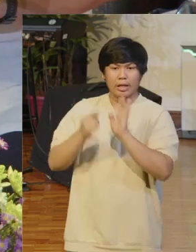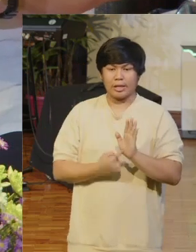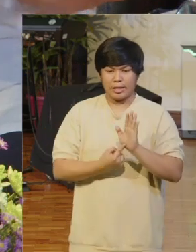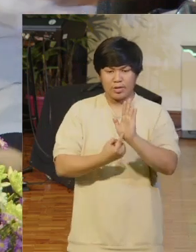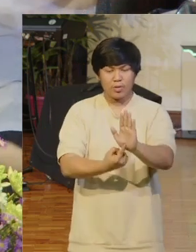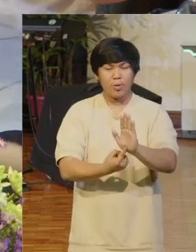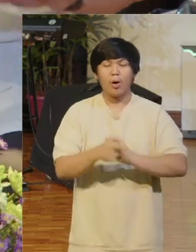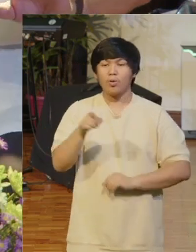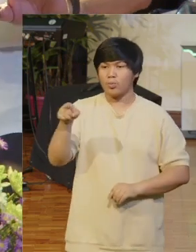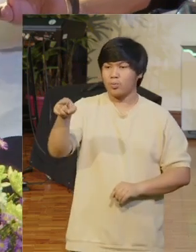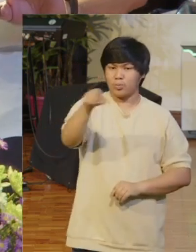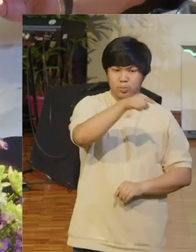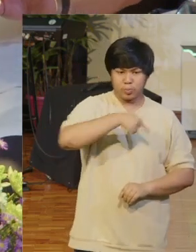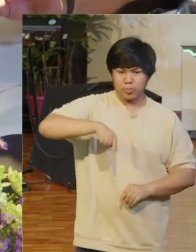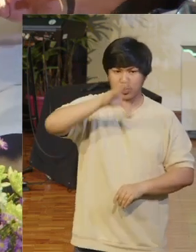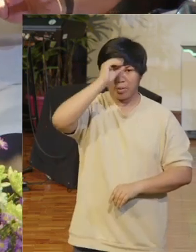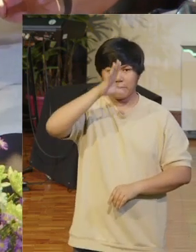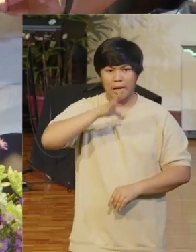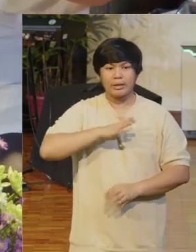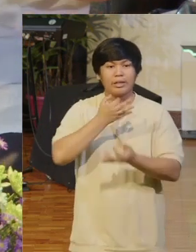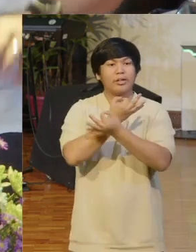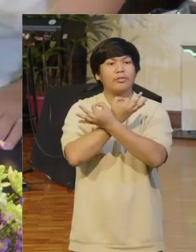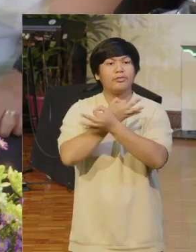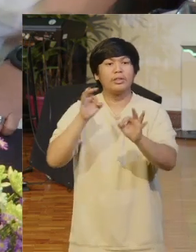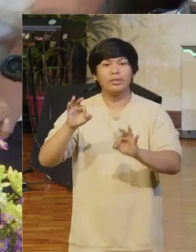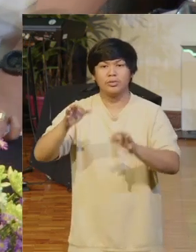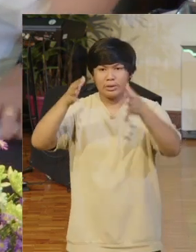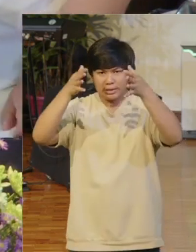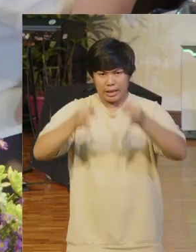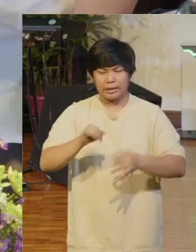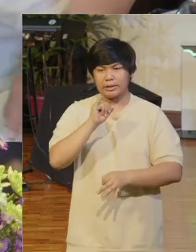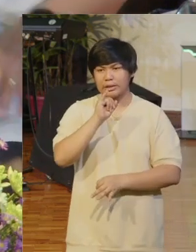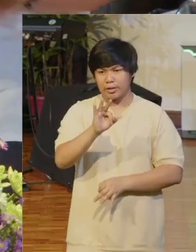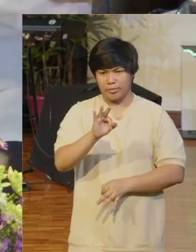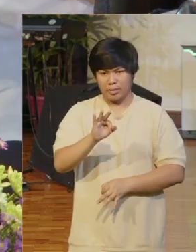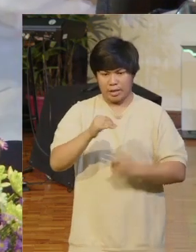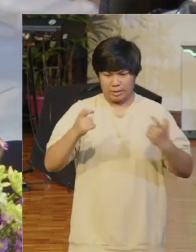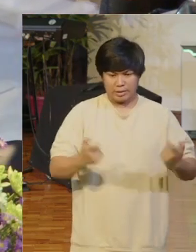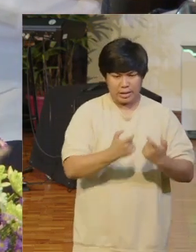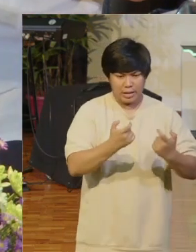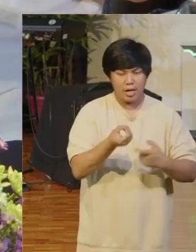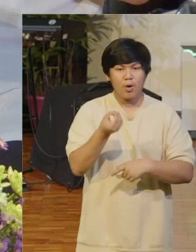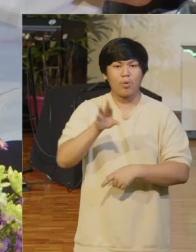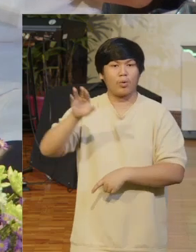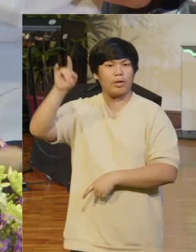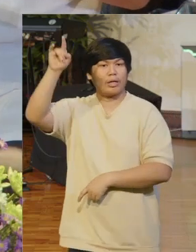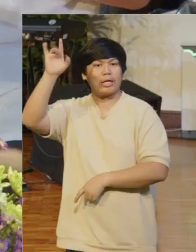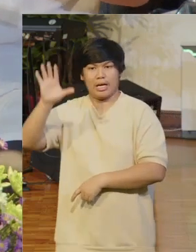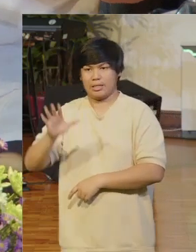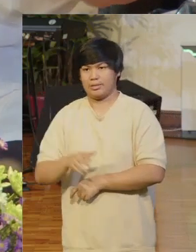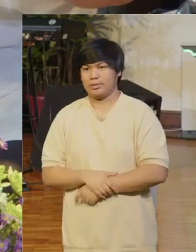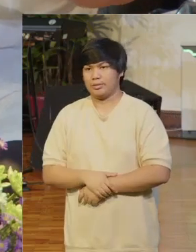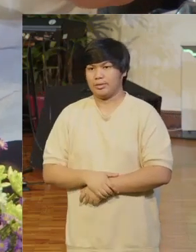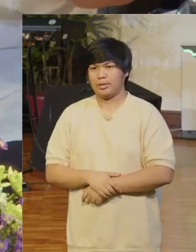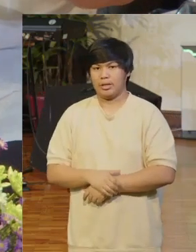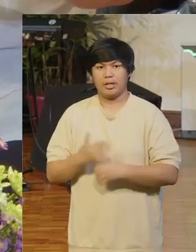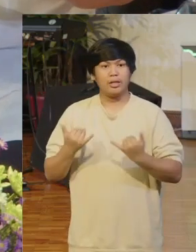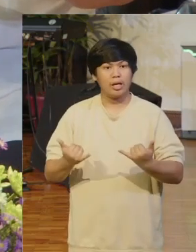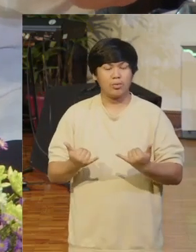gawin. Yun lang ang ating kalayaan, mga kapatid. Hindi po tayo malaya na makakapili tayo ng mabuti.